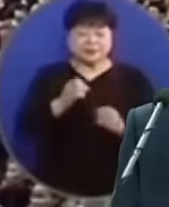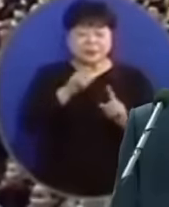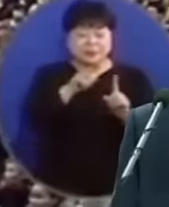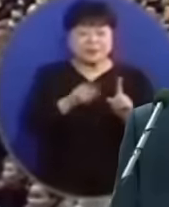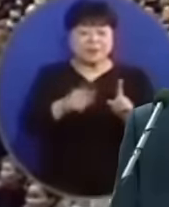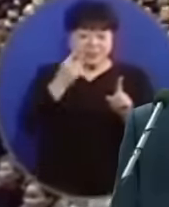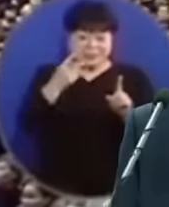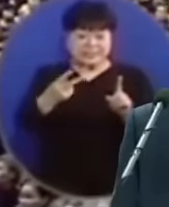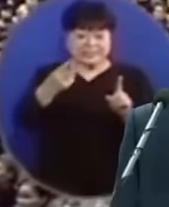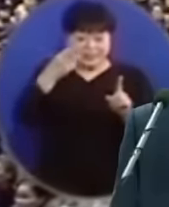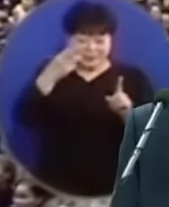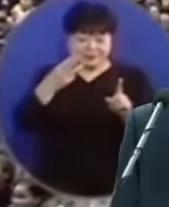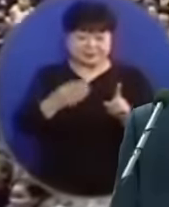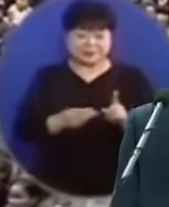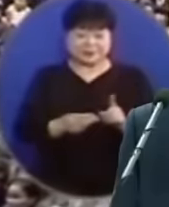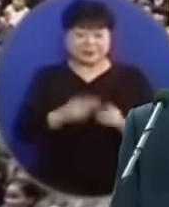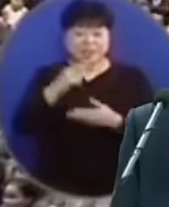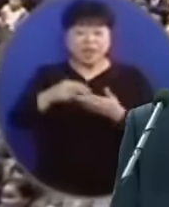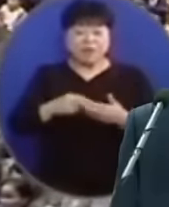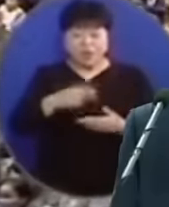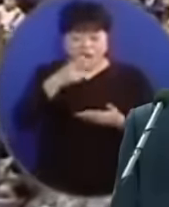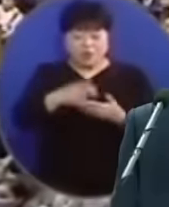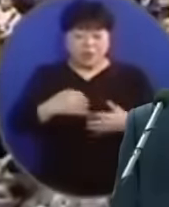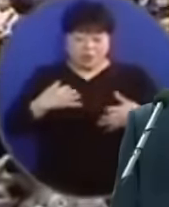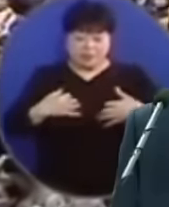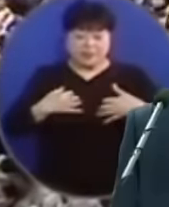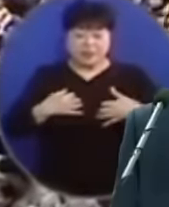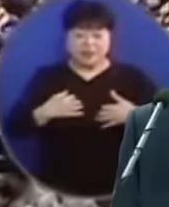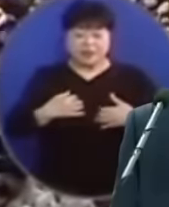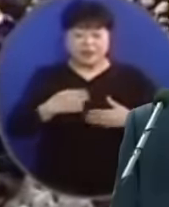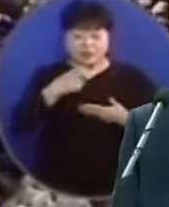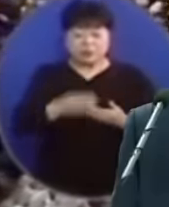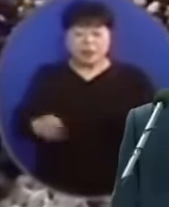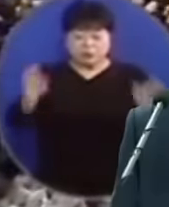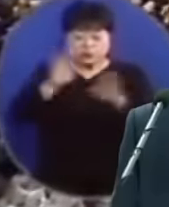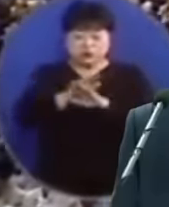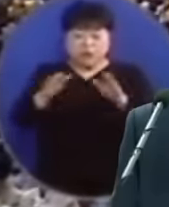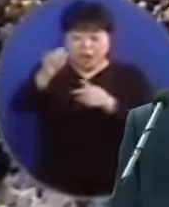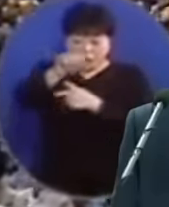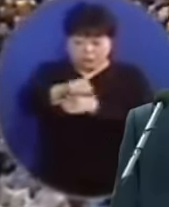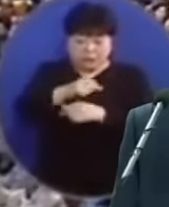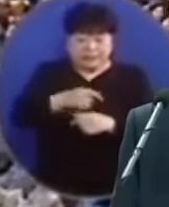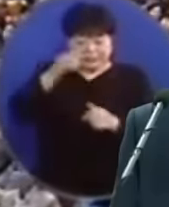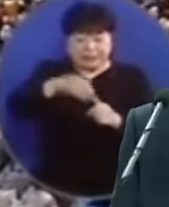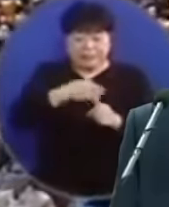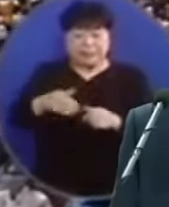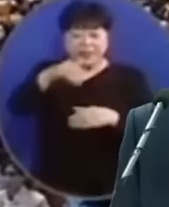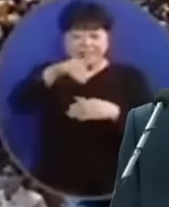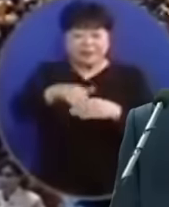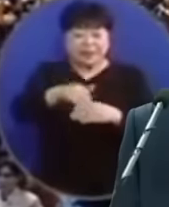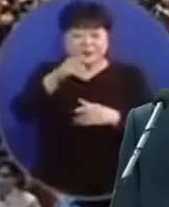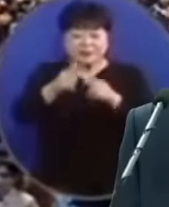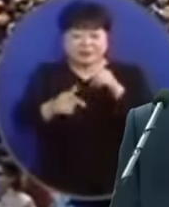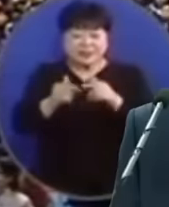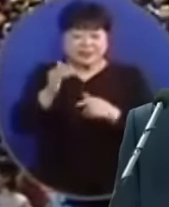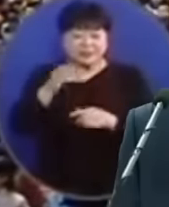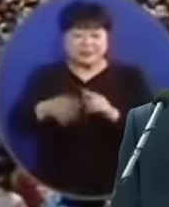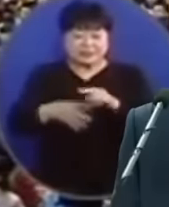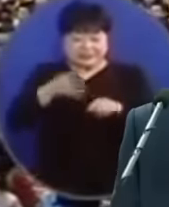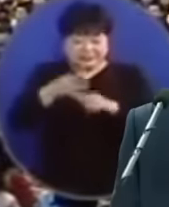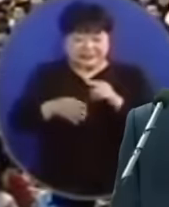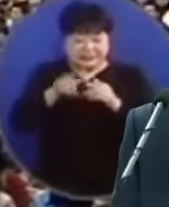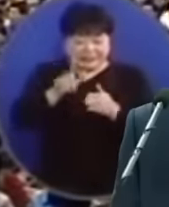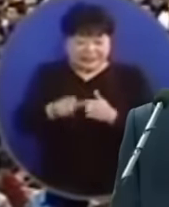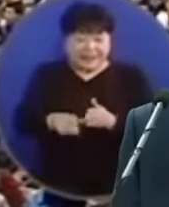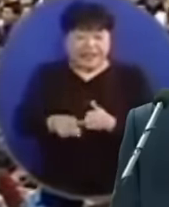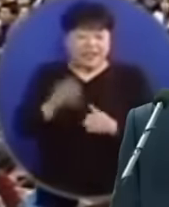2절로 3절에 오직 야훼의 율법을 즐거워하여 그 율법을 주야로 묵상하는 자로다. 그는 시냇가에 심은 나무가 시절 주차 열매를 맞으며 그 잎사귀가